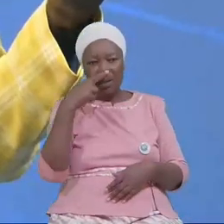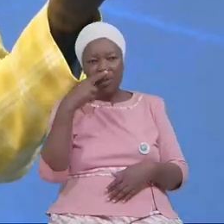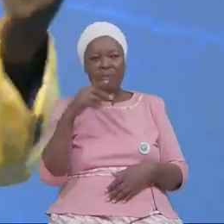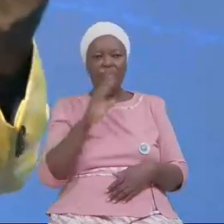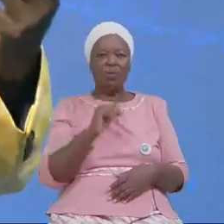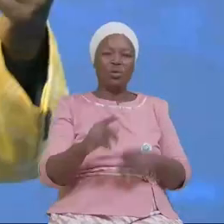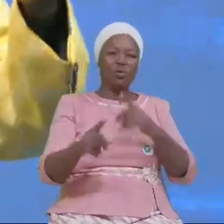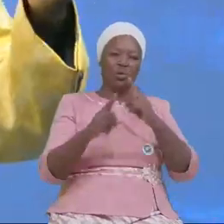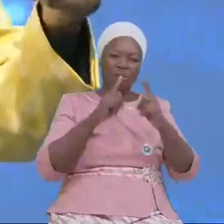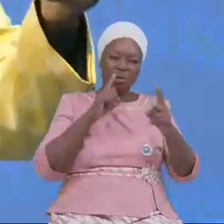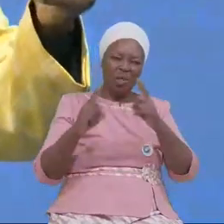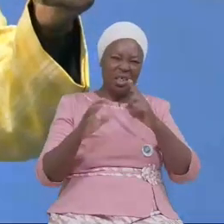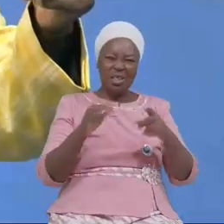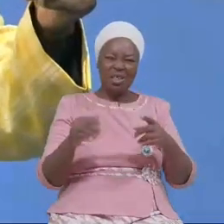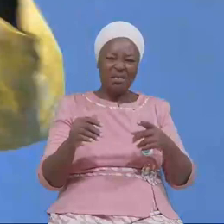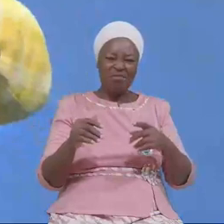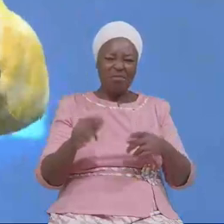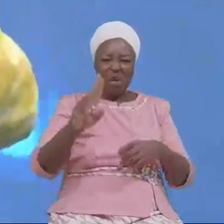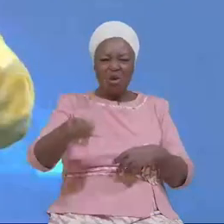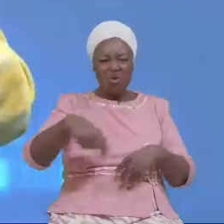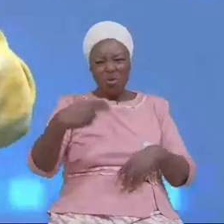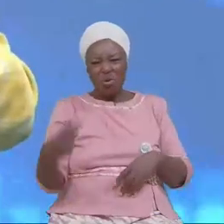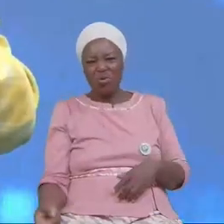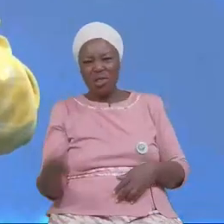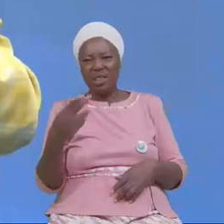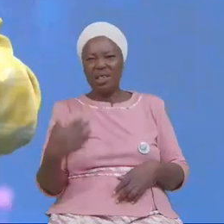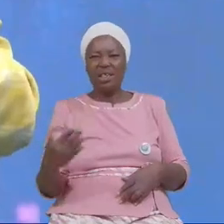parlait, il disait des inepties,